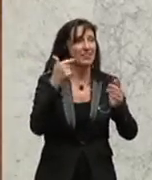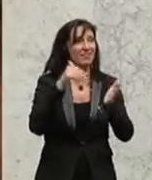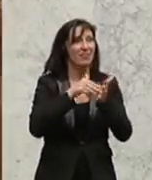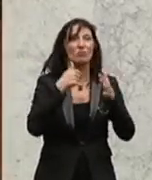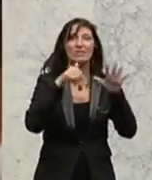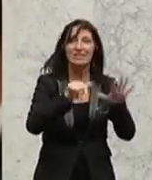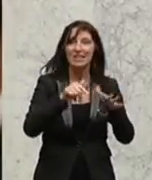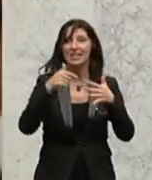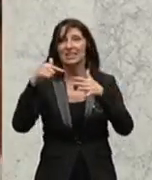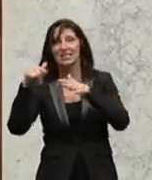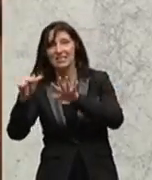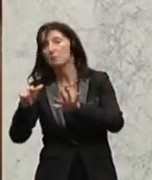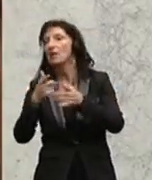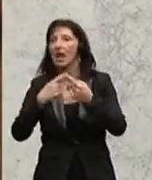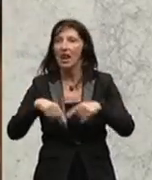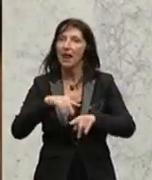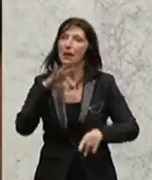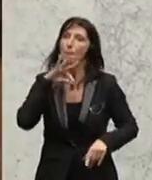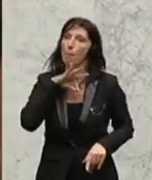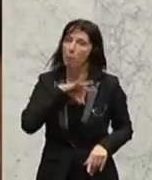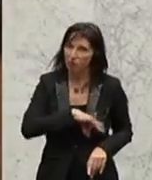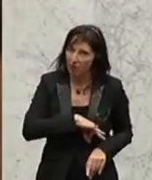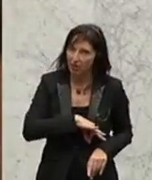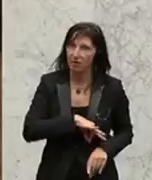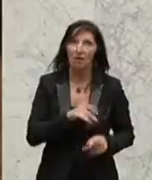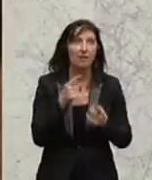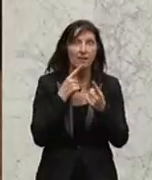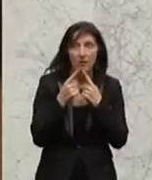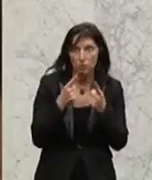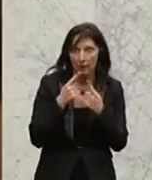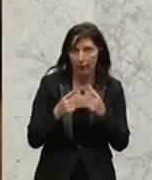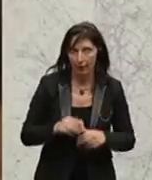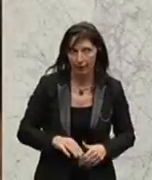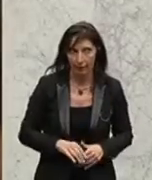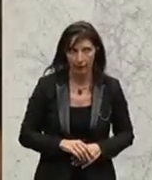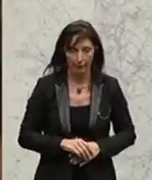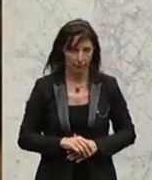2016, 2017 sind die Länder verpflichtet, diese Gespräche zu führen.